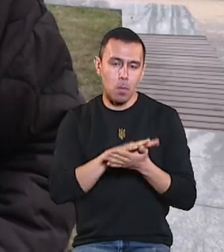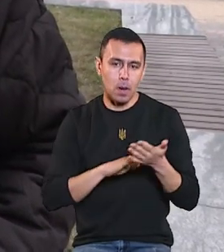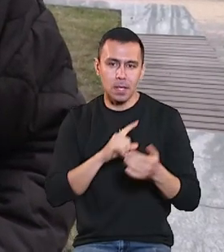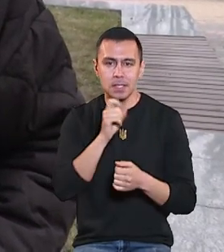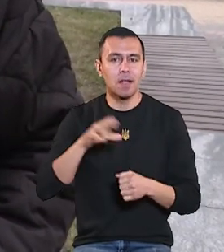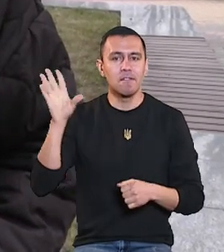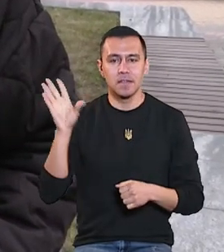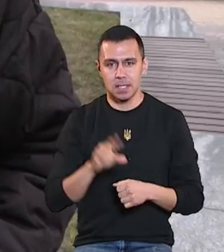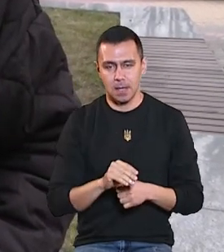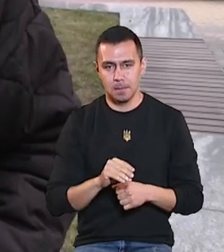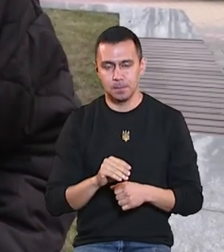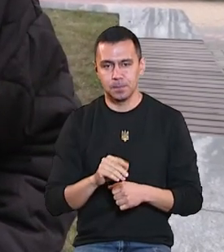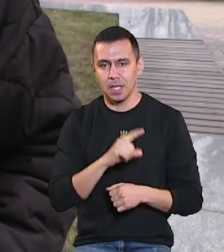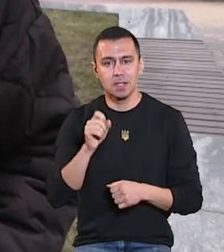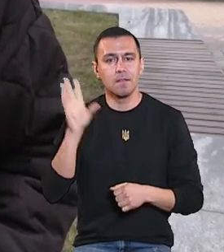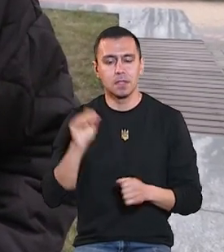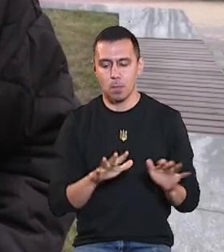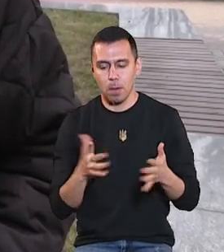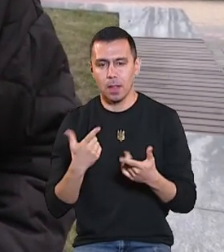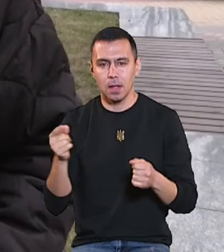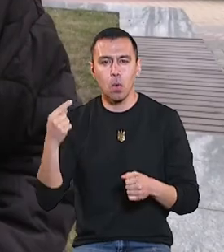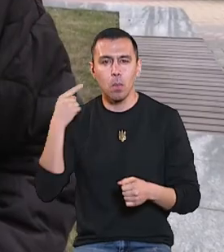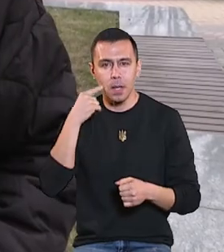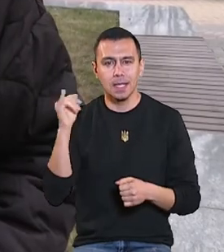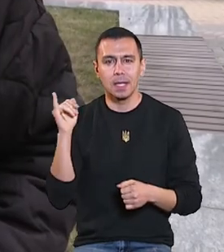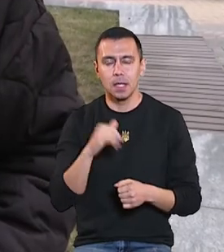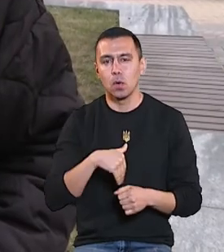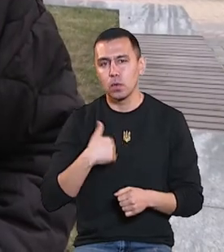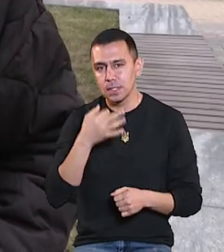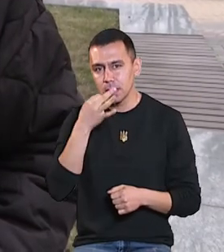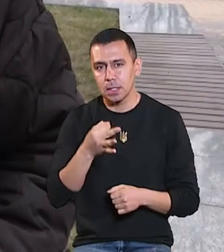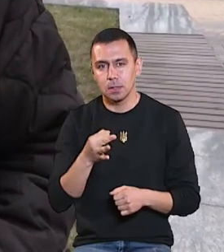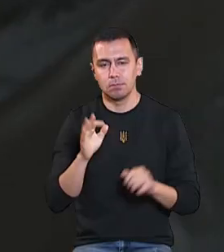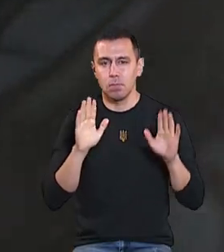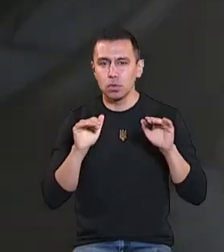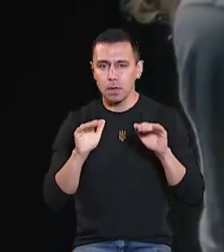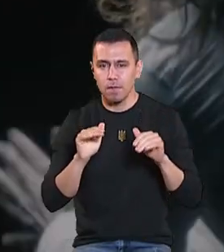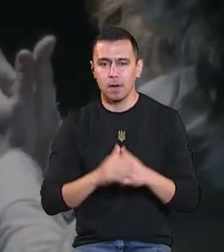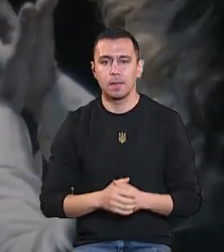все, за всі моменти, де ти образила, і хочеш сказати прощавай.